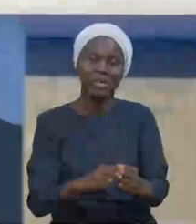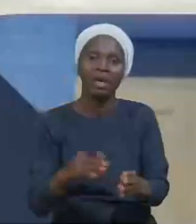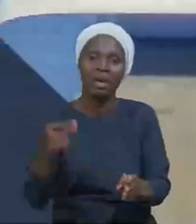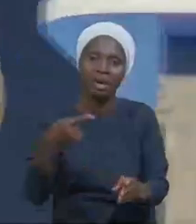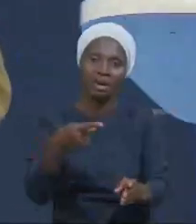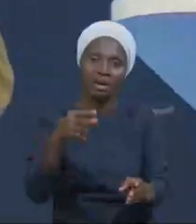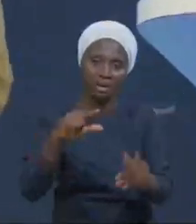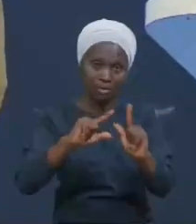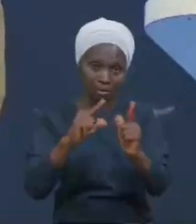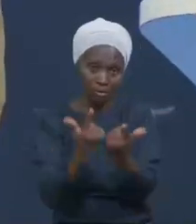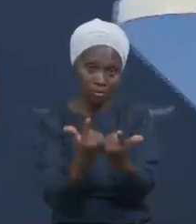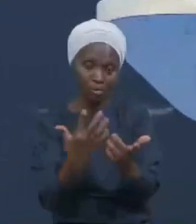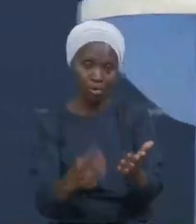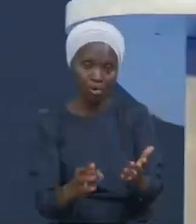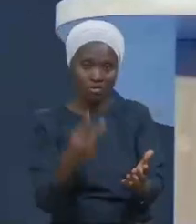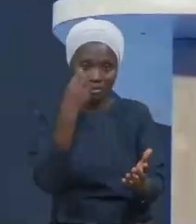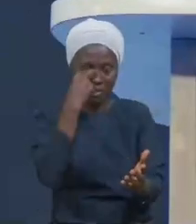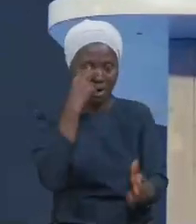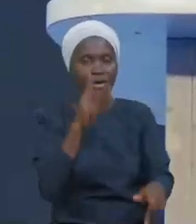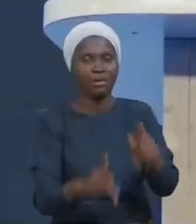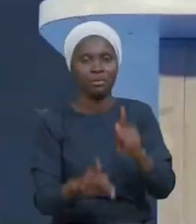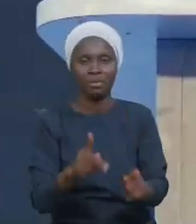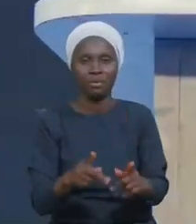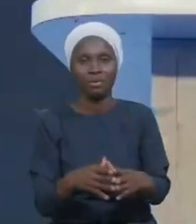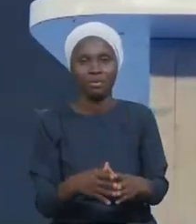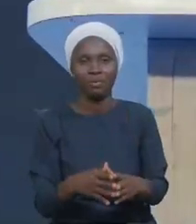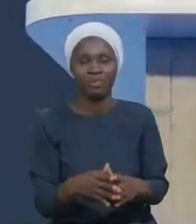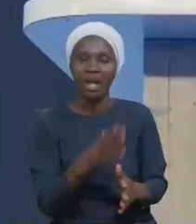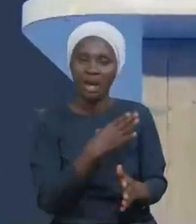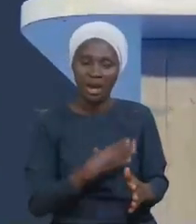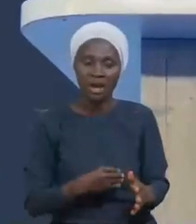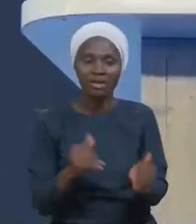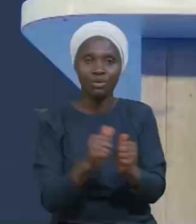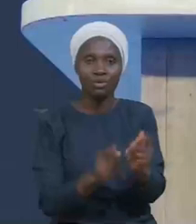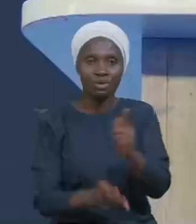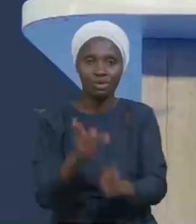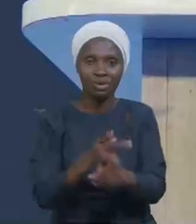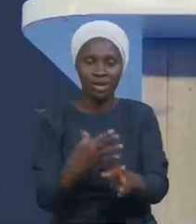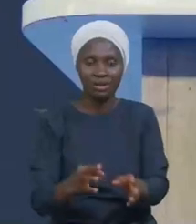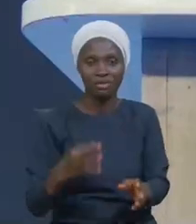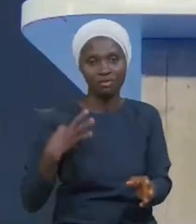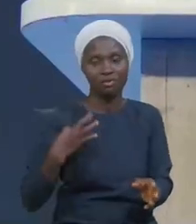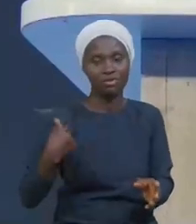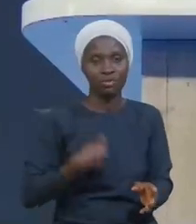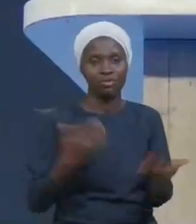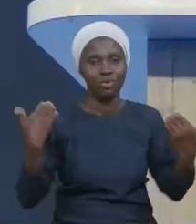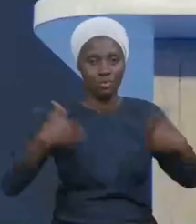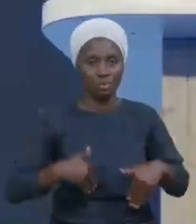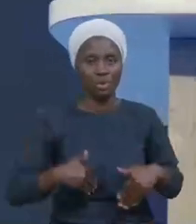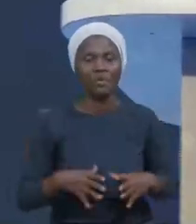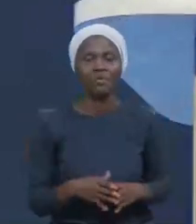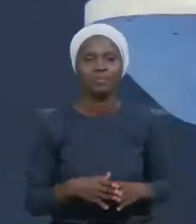portons. Maintenant, je vais à Jésus, celui qui donne la vue, celui qui donne